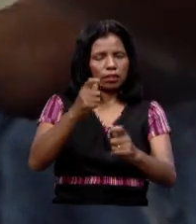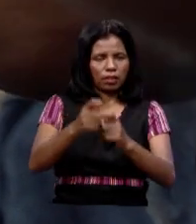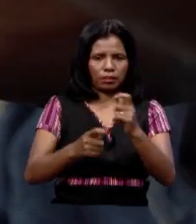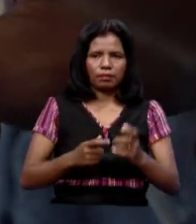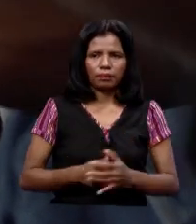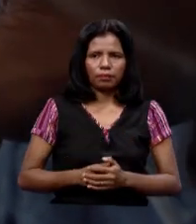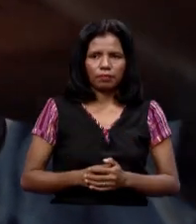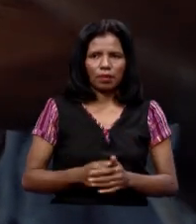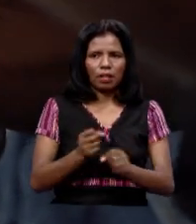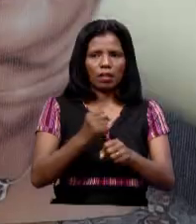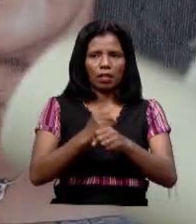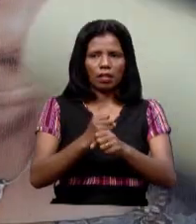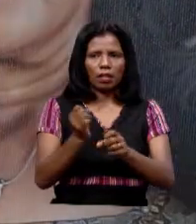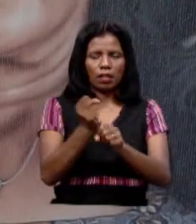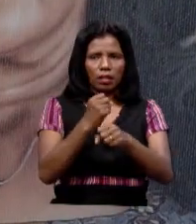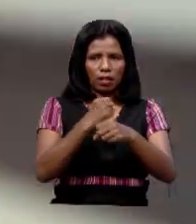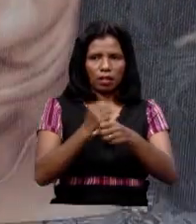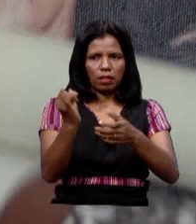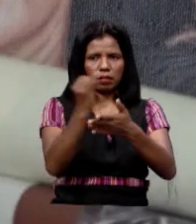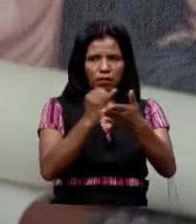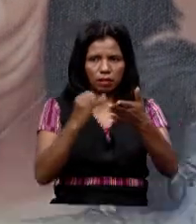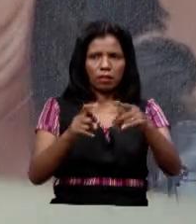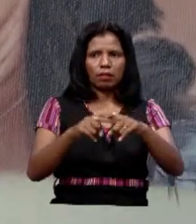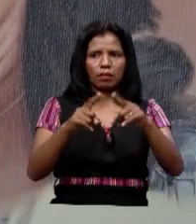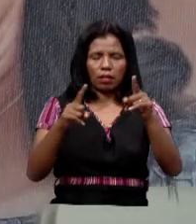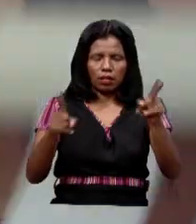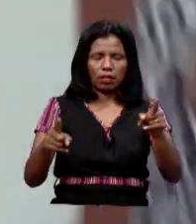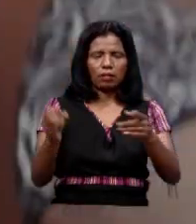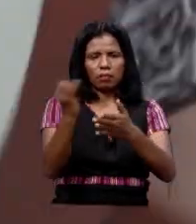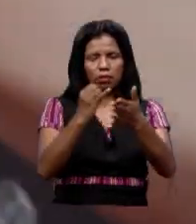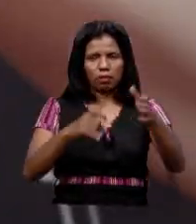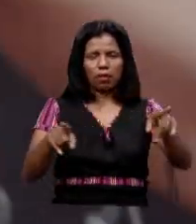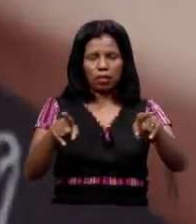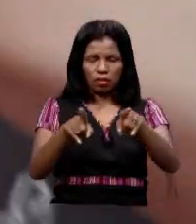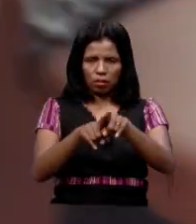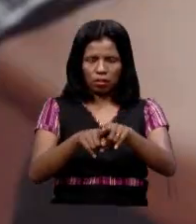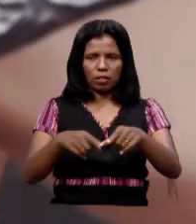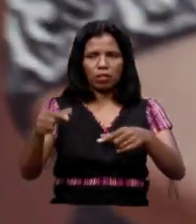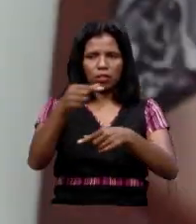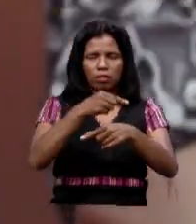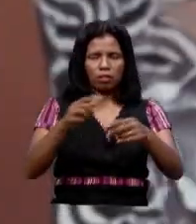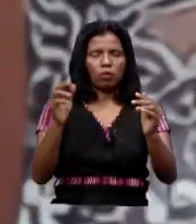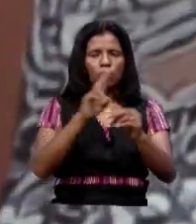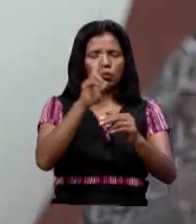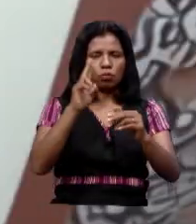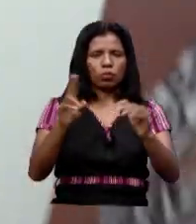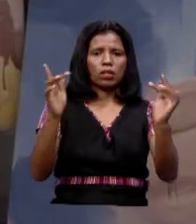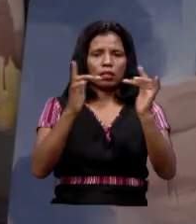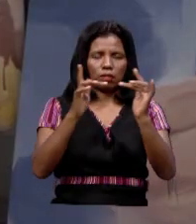pintura, lá o salo de tono usi tela no pincel de, mas a arte pintura sai ona moderno, ho tecnologia neve